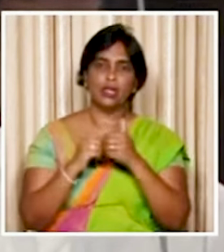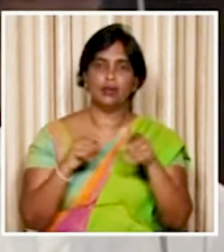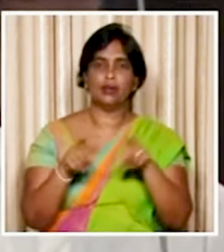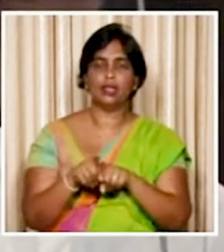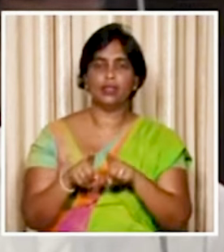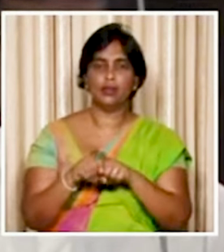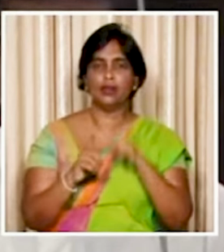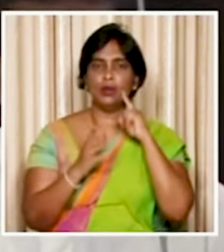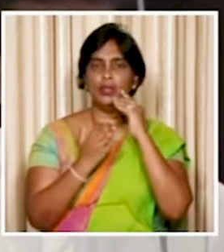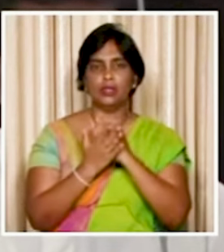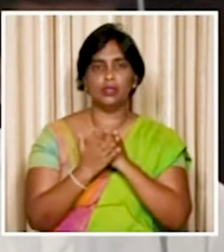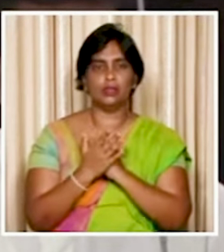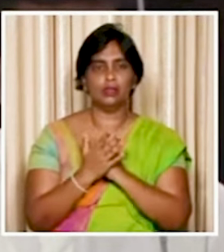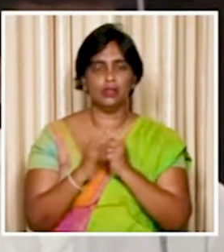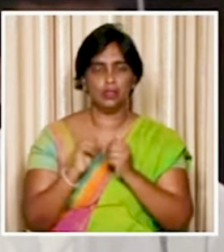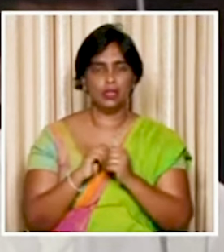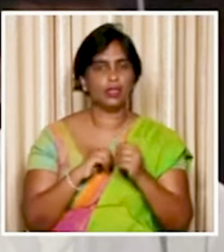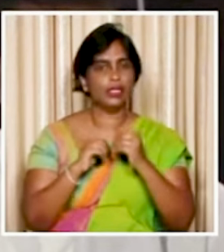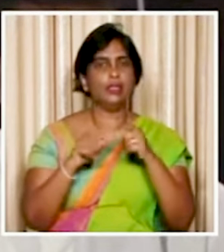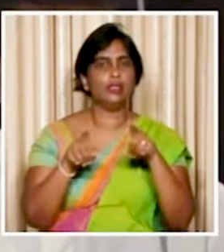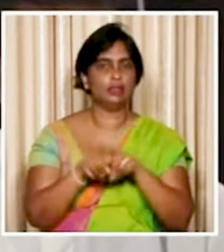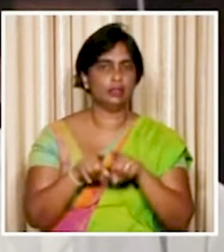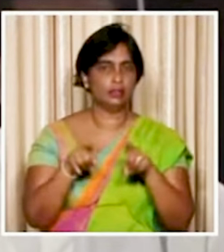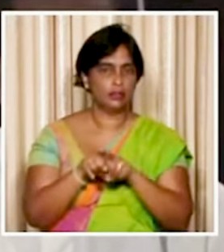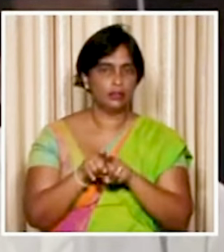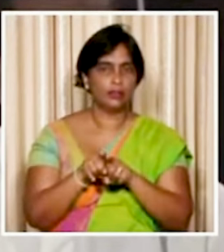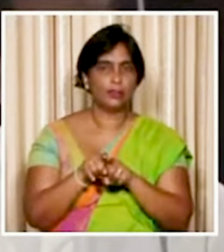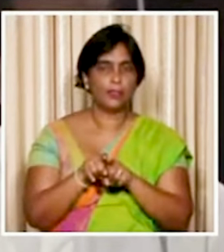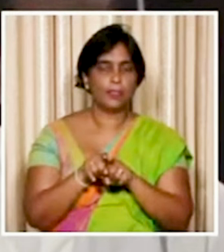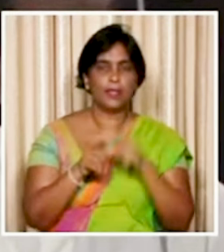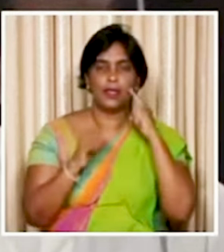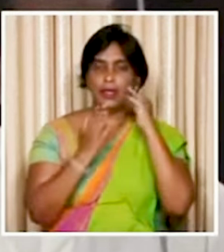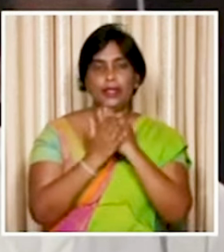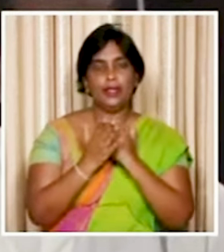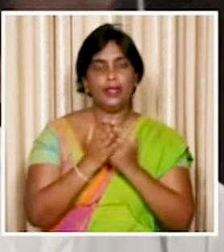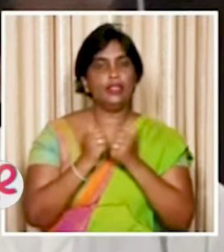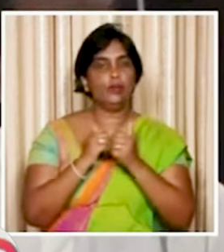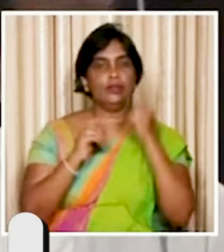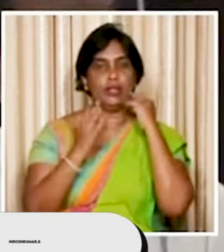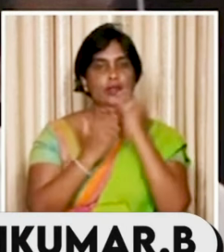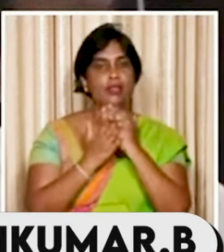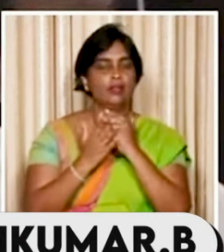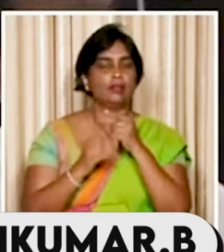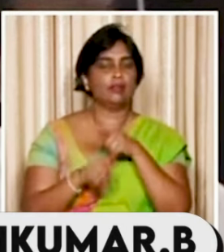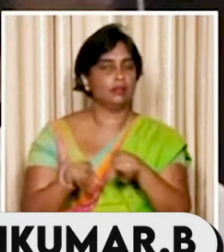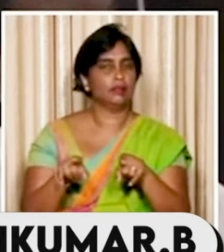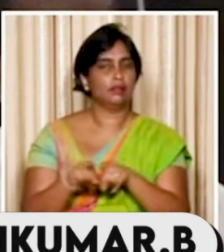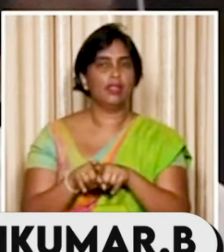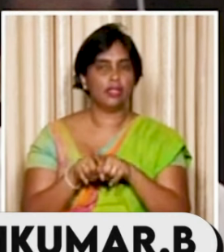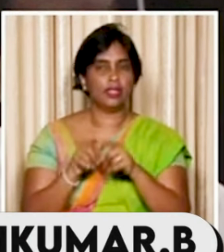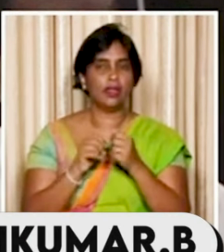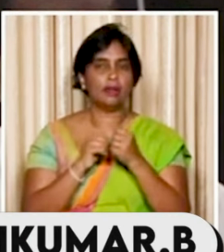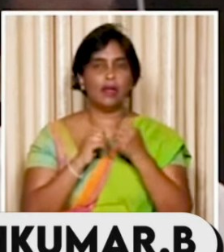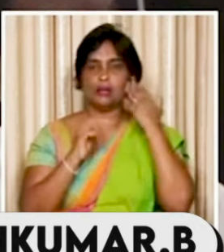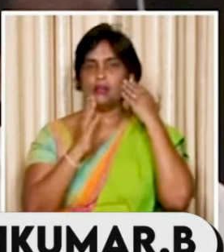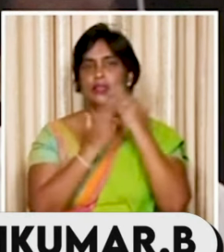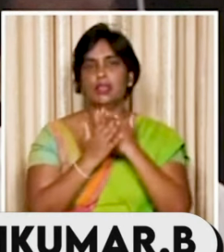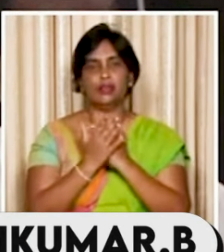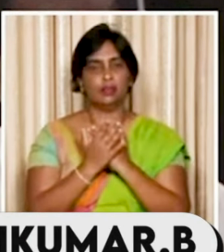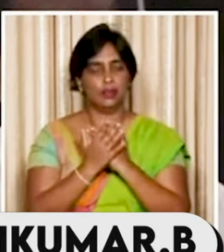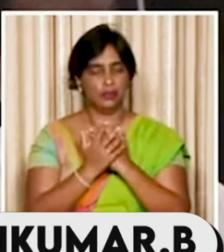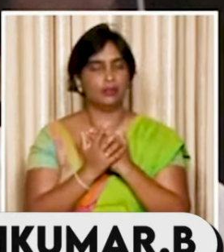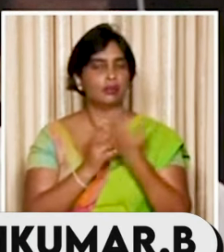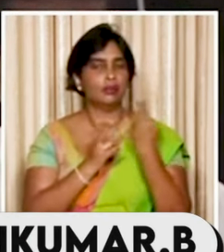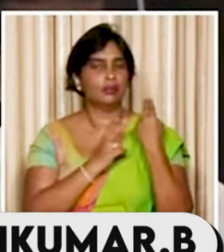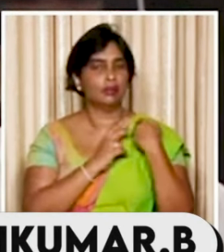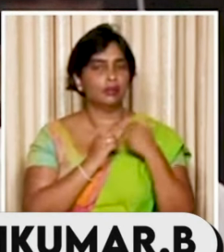பாராளுமன்றத்தில் முன்மொழிந்திருந்தார். அவர் முன்மொழிந்தபோது மிகவும் பிரதானமான குறிப்பிட்ட